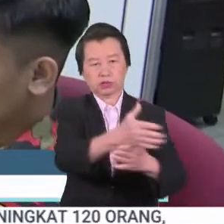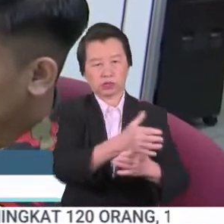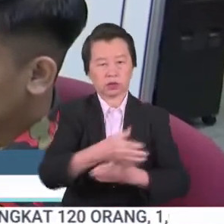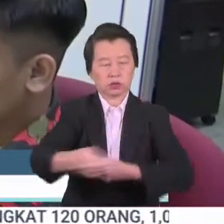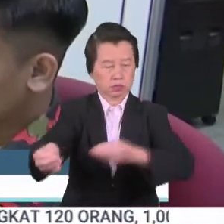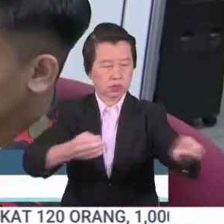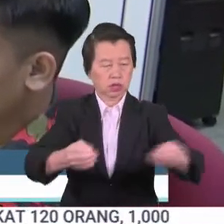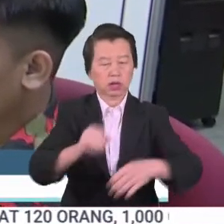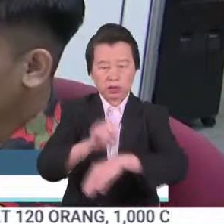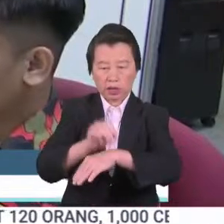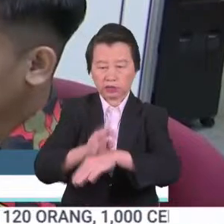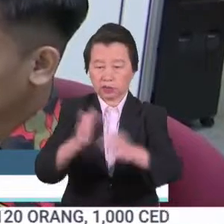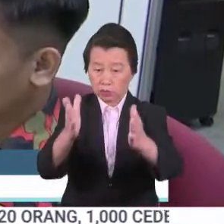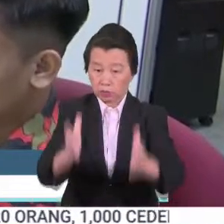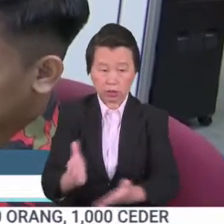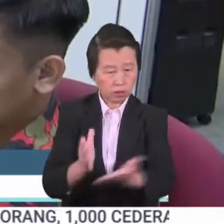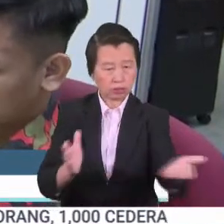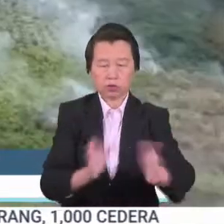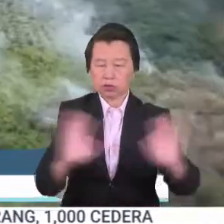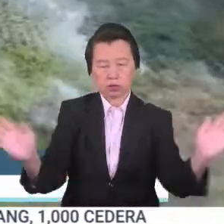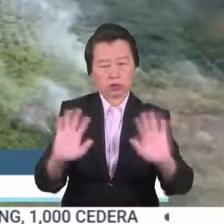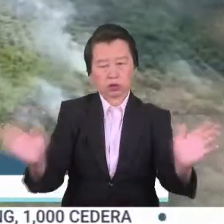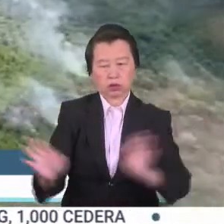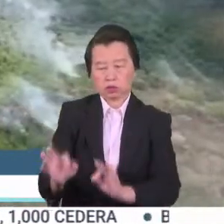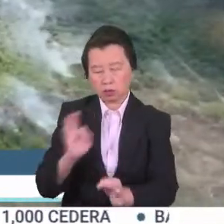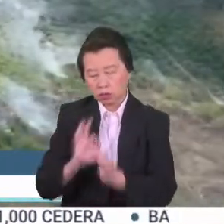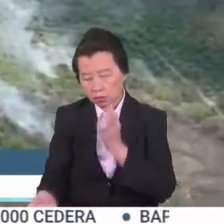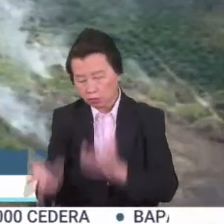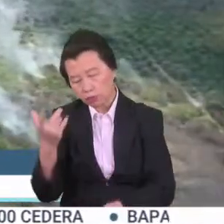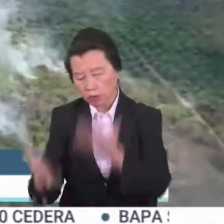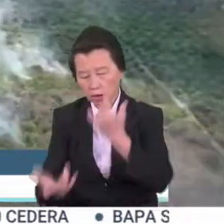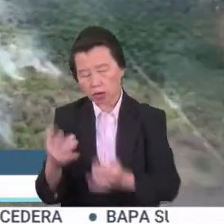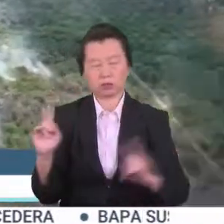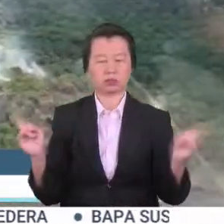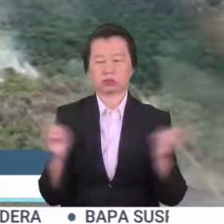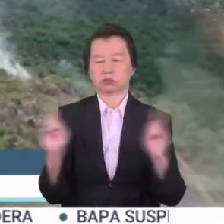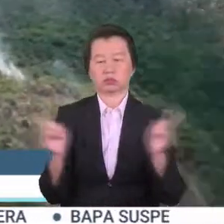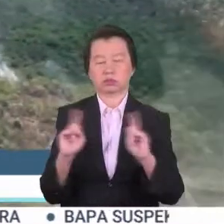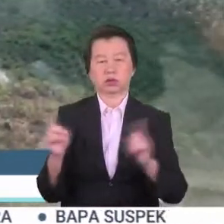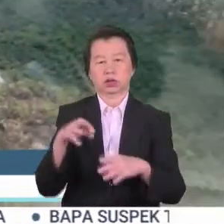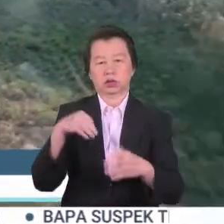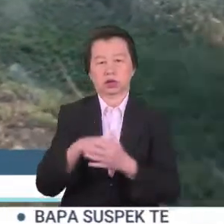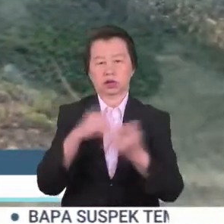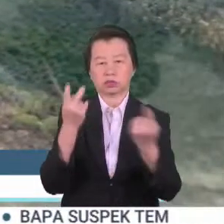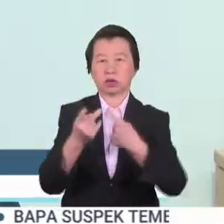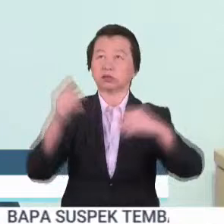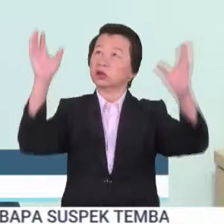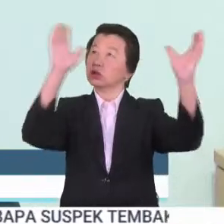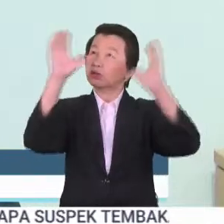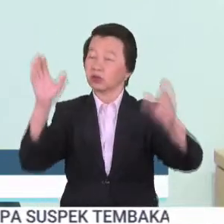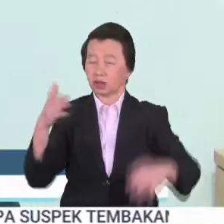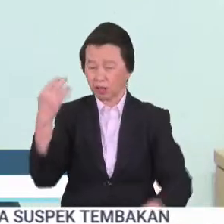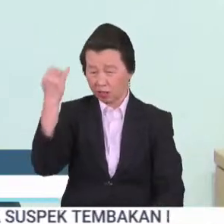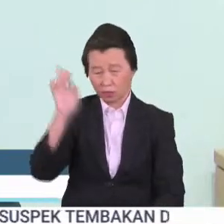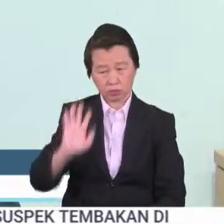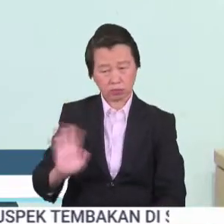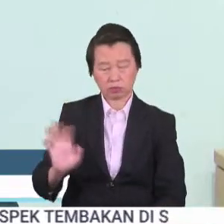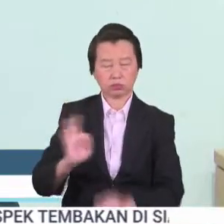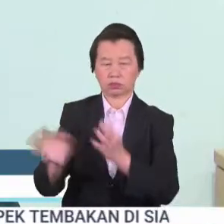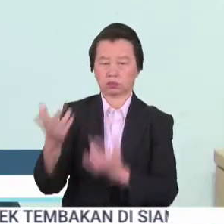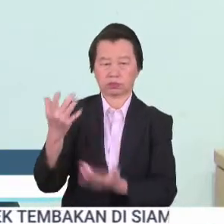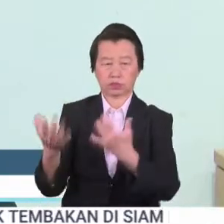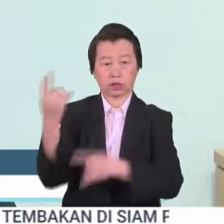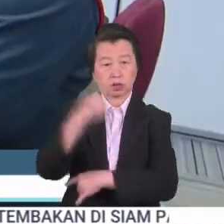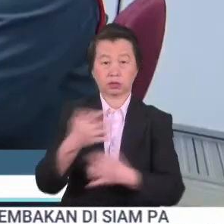menasihatkan orang ramai supaya tidak membuat pembakaran terbuka terutama dalam keadaan cuaca yang kering pada